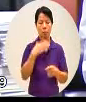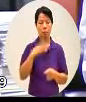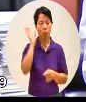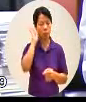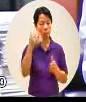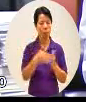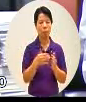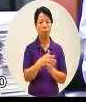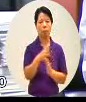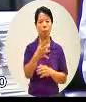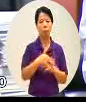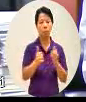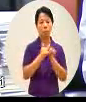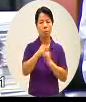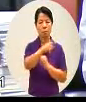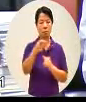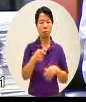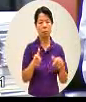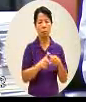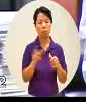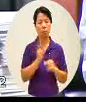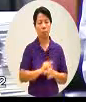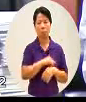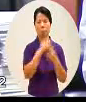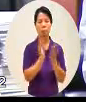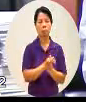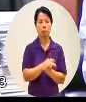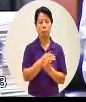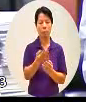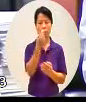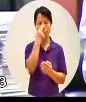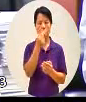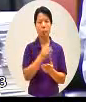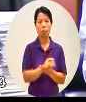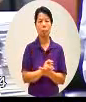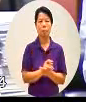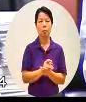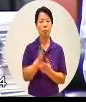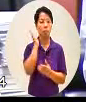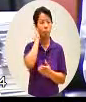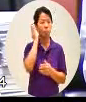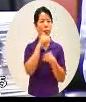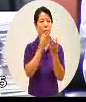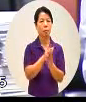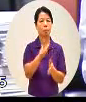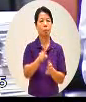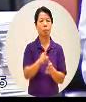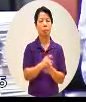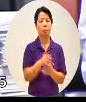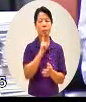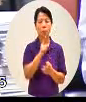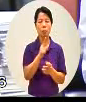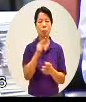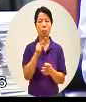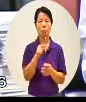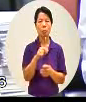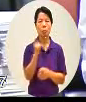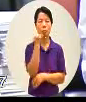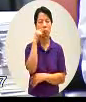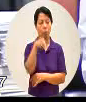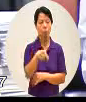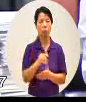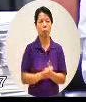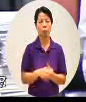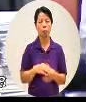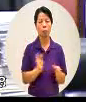姓的心声，可是都被你们这些人蒙蔽了。为什么啊？我本身跟你讲，我住你家嘛，你知嘛？边一